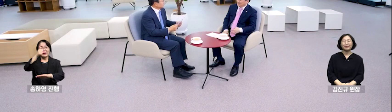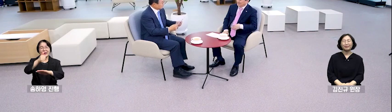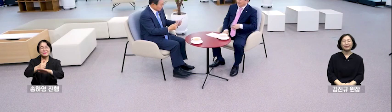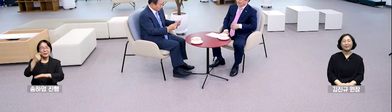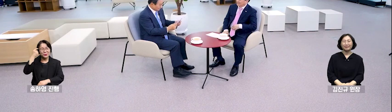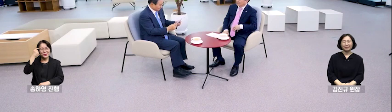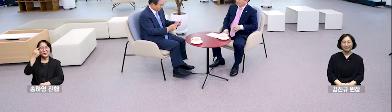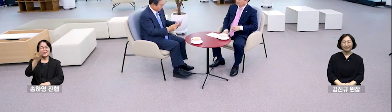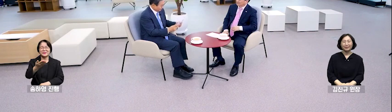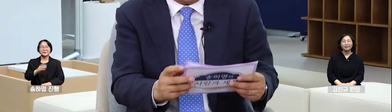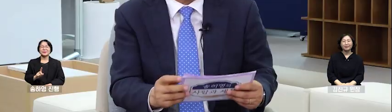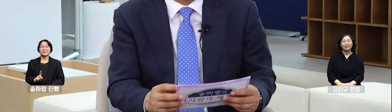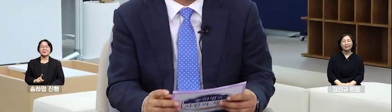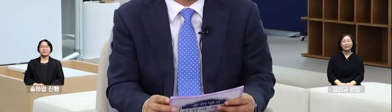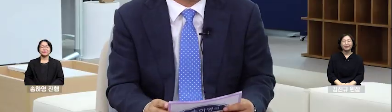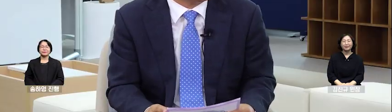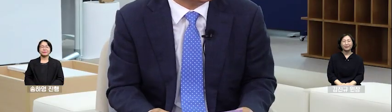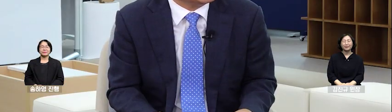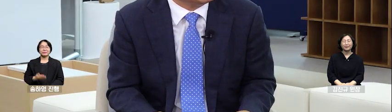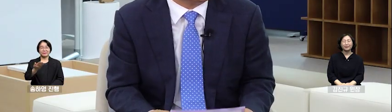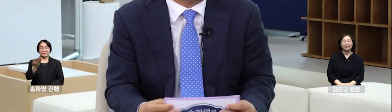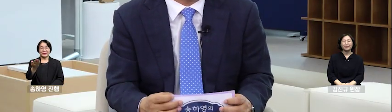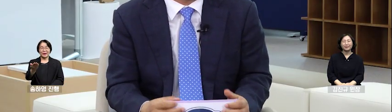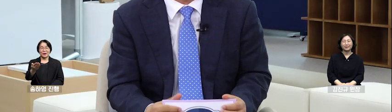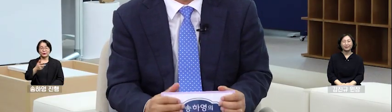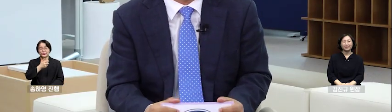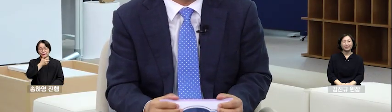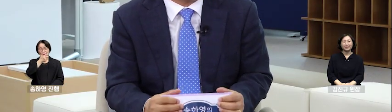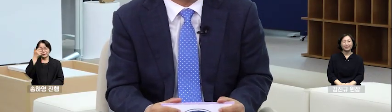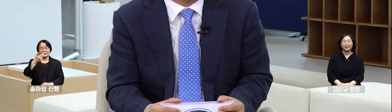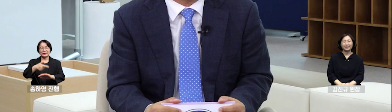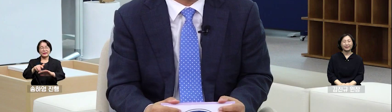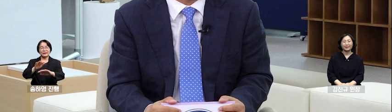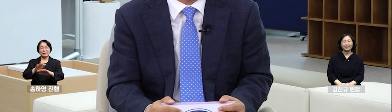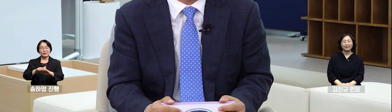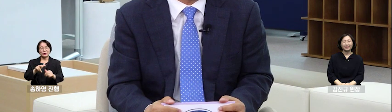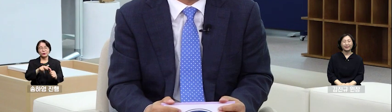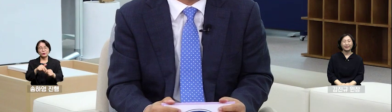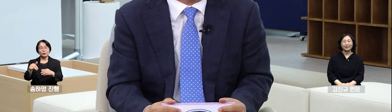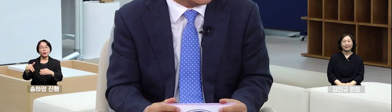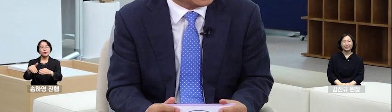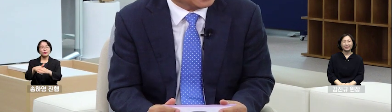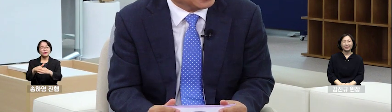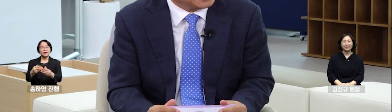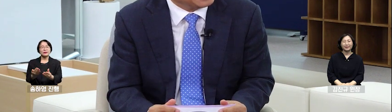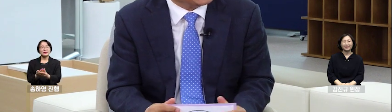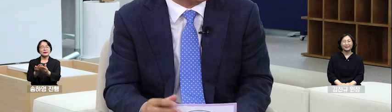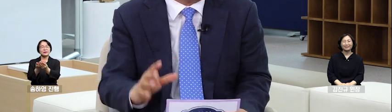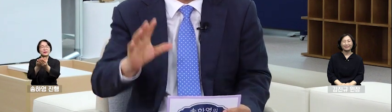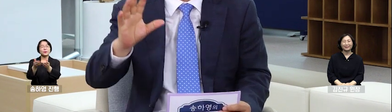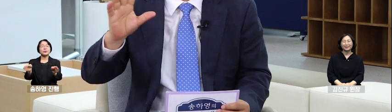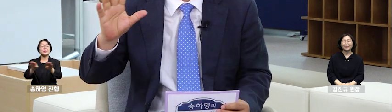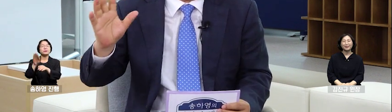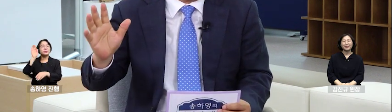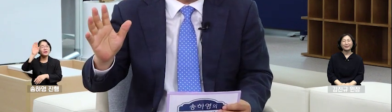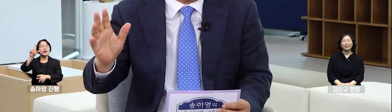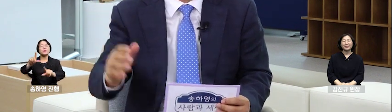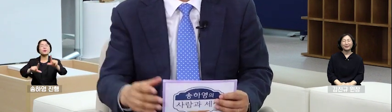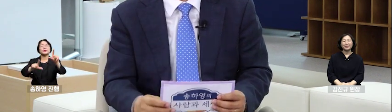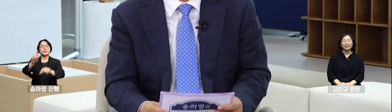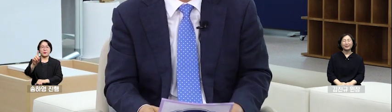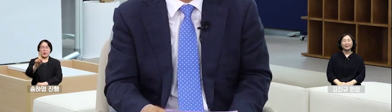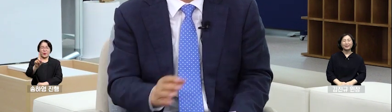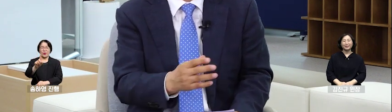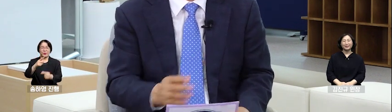줄면 내에서 야 돼 원장님께서 꿈꾸시는 우리때는 정부 분 와 산업 진흥원 해 미래 어떤 모습일까